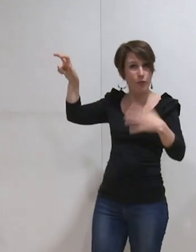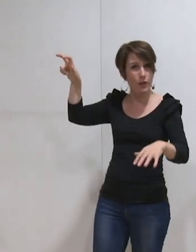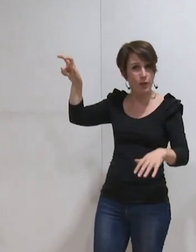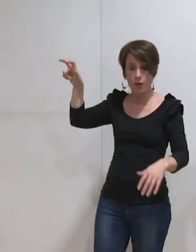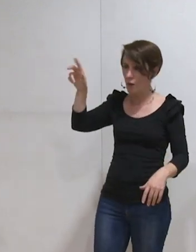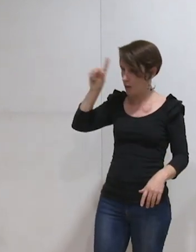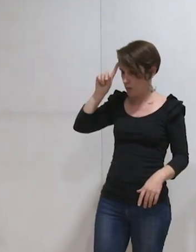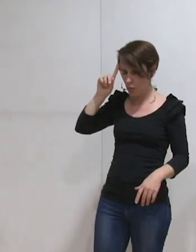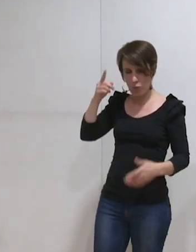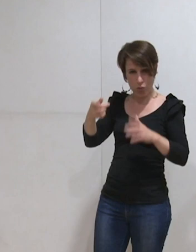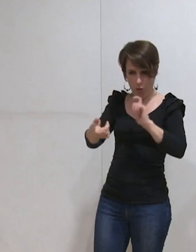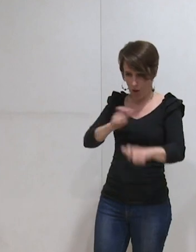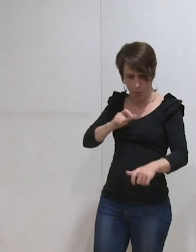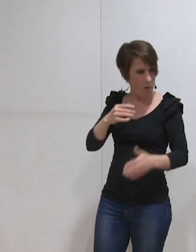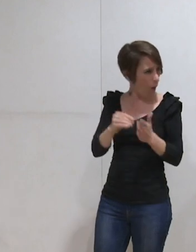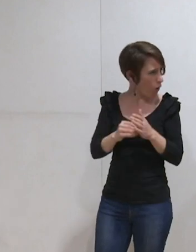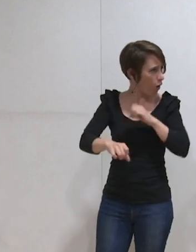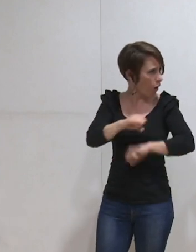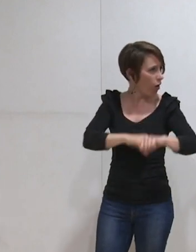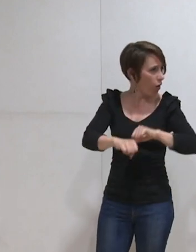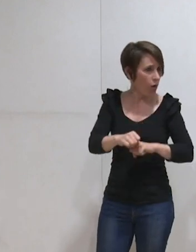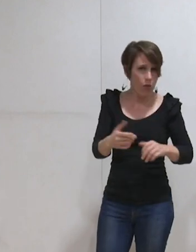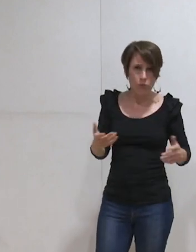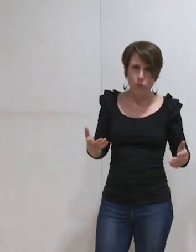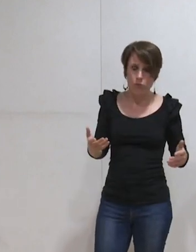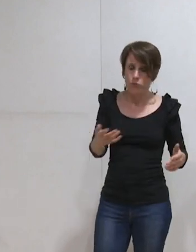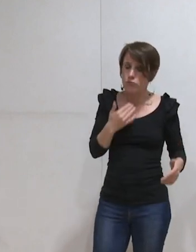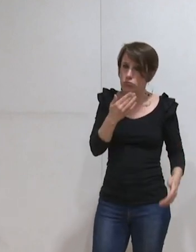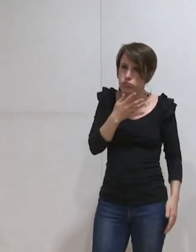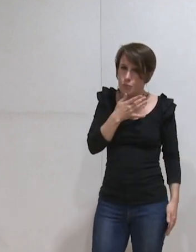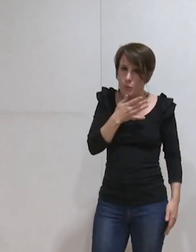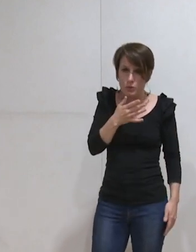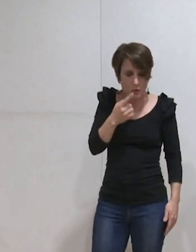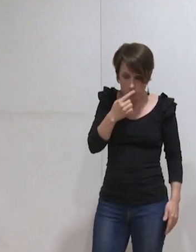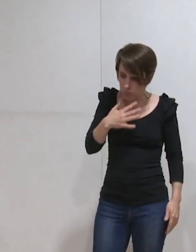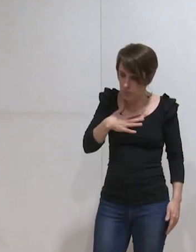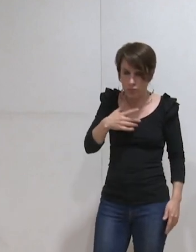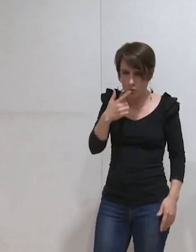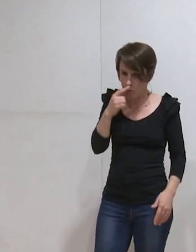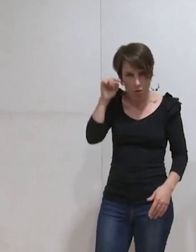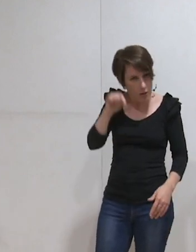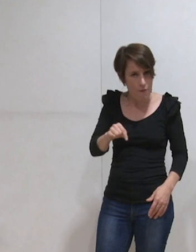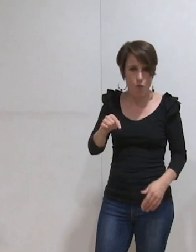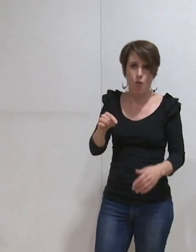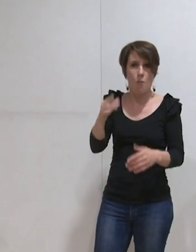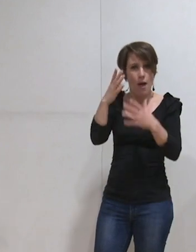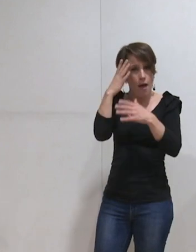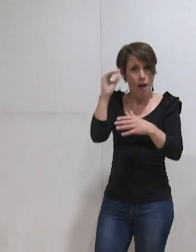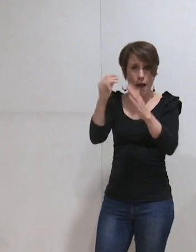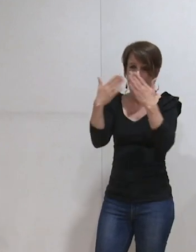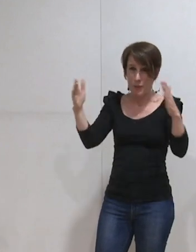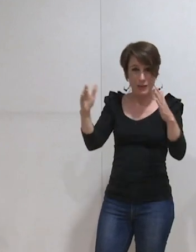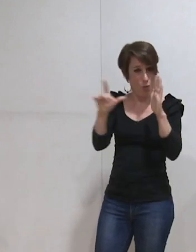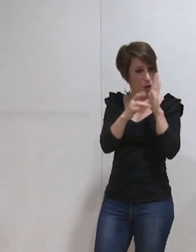aujourd'hui je crois que vous devez proposer quelque chose qui est de dire que cet établissement doit tôt ou tard venir dans les mains de la métro parce que c'est la loi